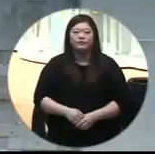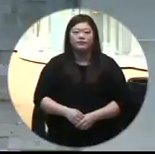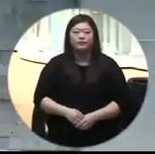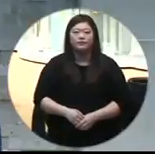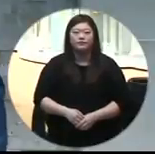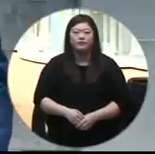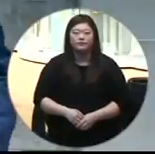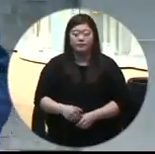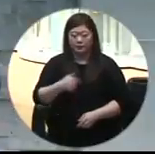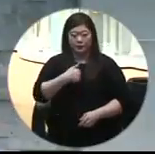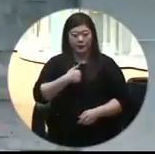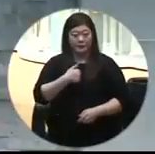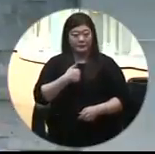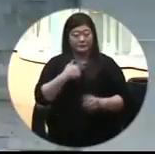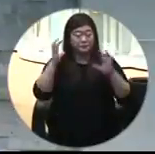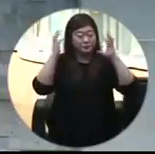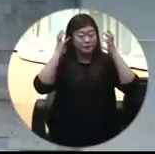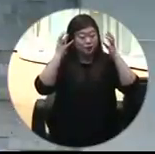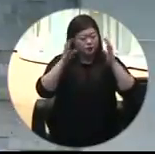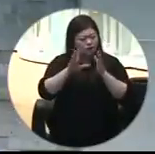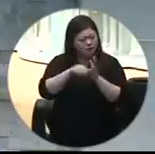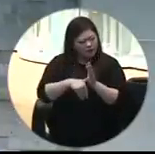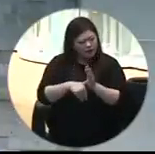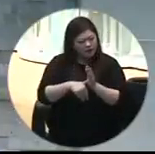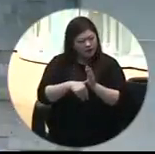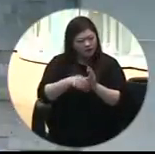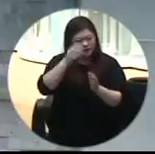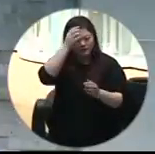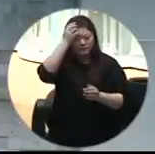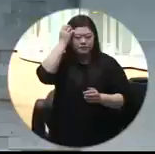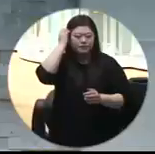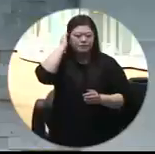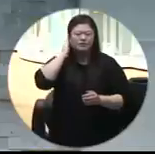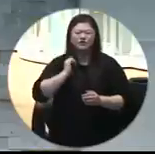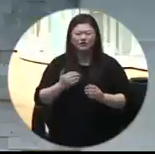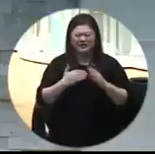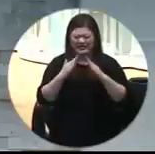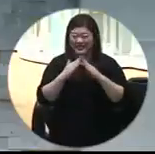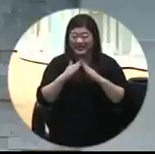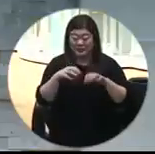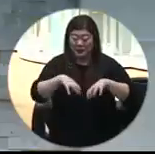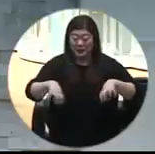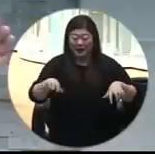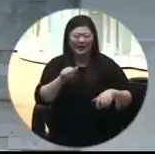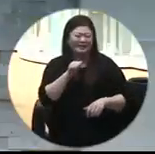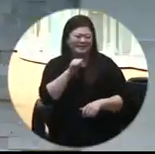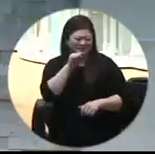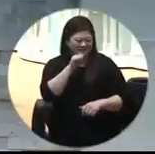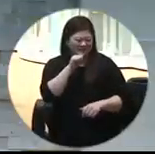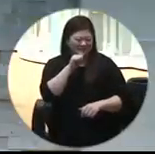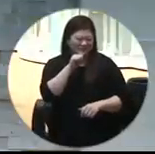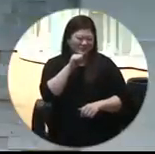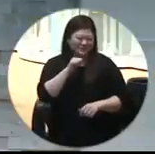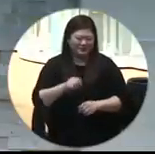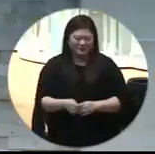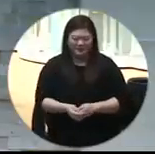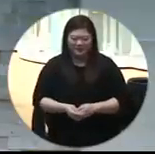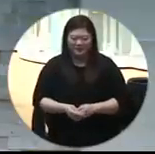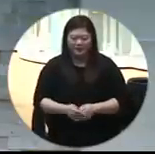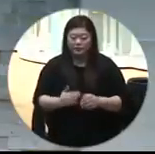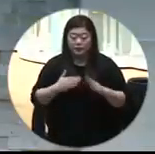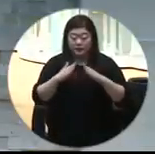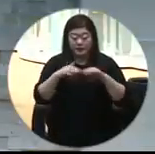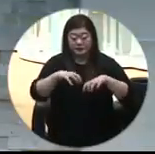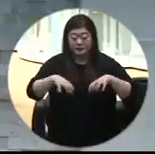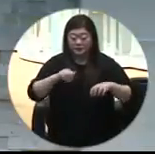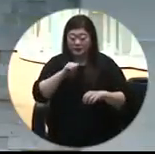제가 어릴 때 말이죠. 그 어릴 때 우리 아주 동네가 좀 가난한 동네였어요. 가난한 동네였는데 그 바로 우리